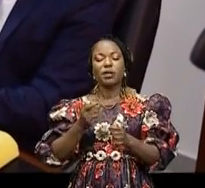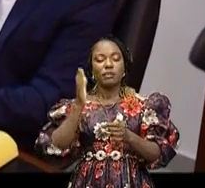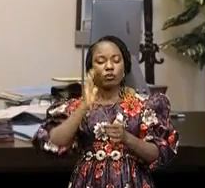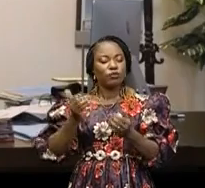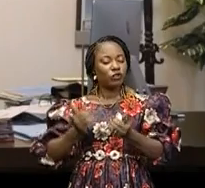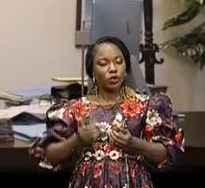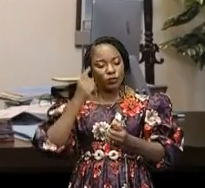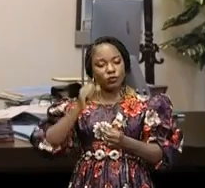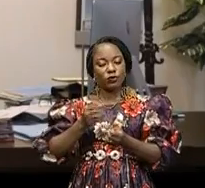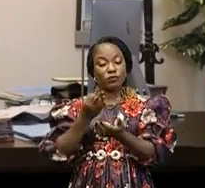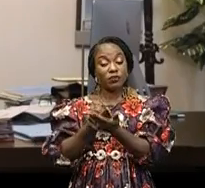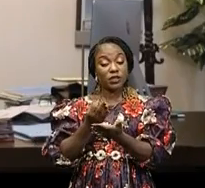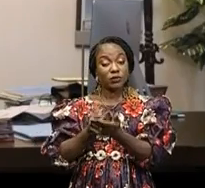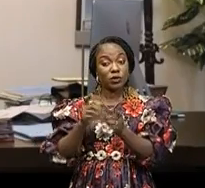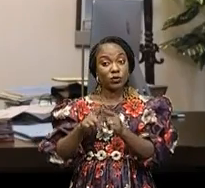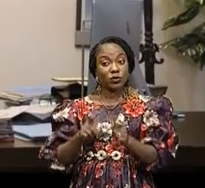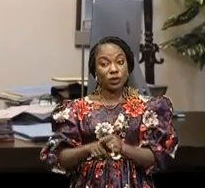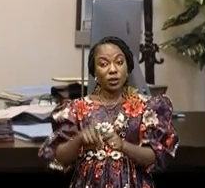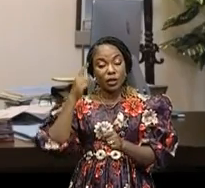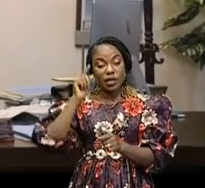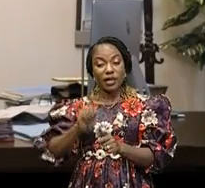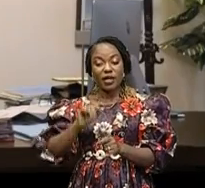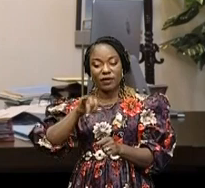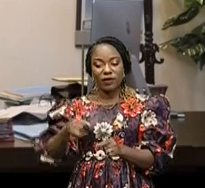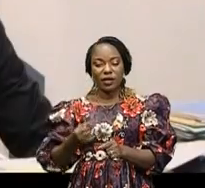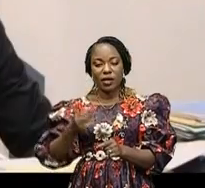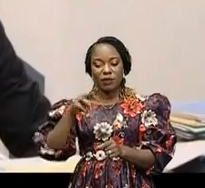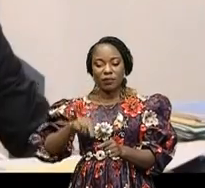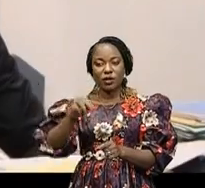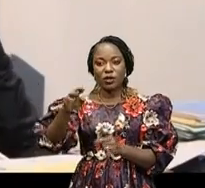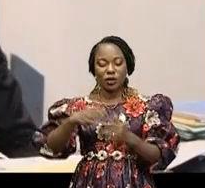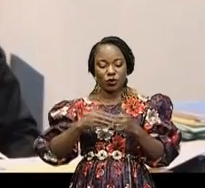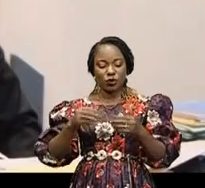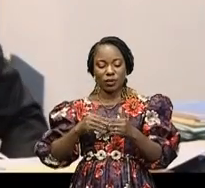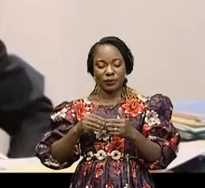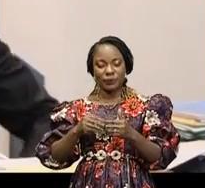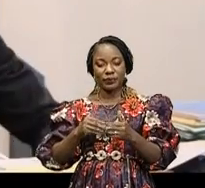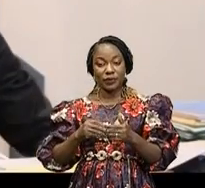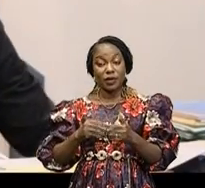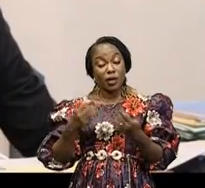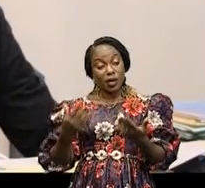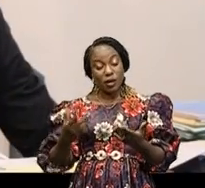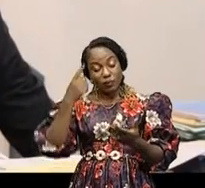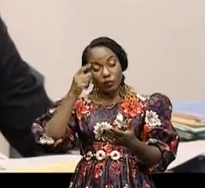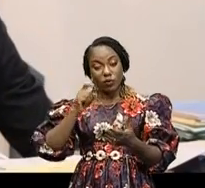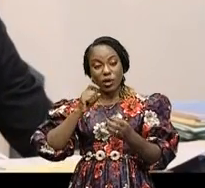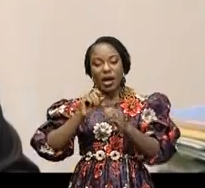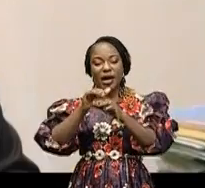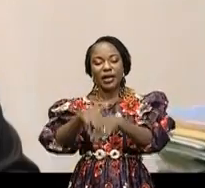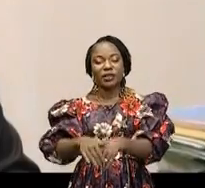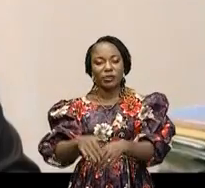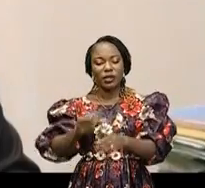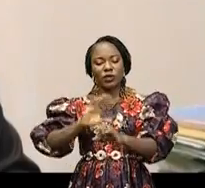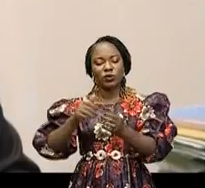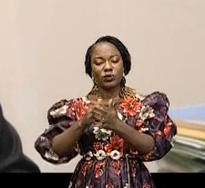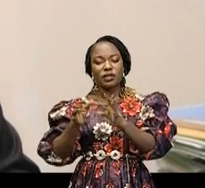engagements pour son financement estimé à 1,8 milliard de dollars américains. En vue de confirmer les engagements de ces